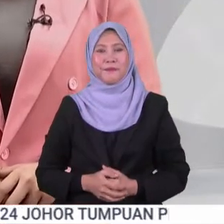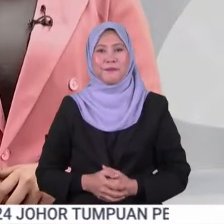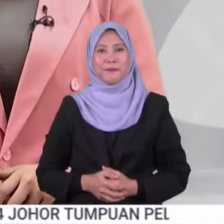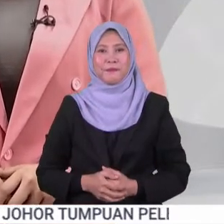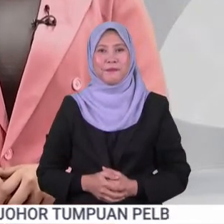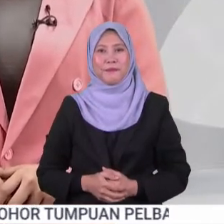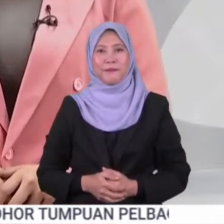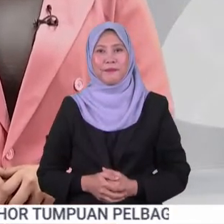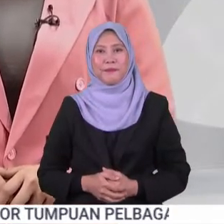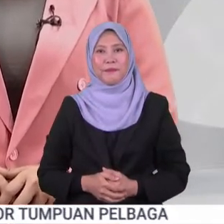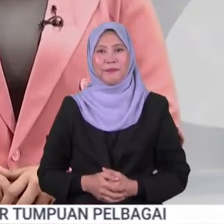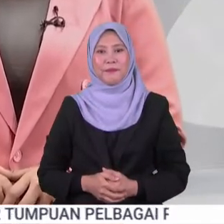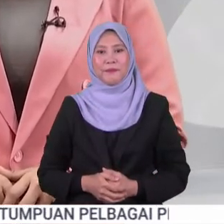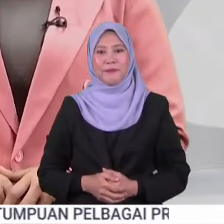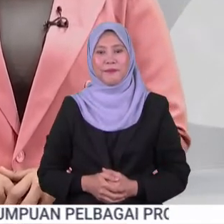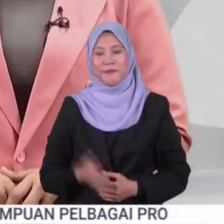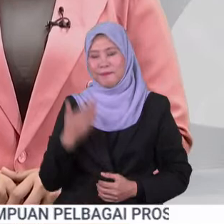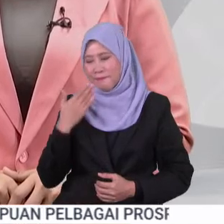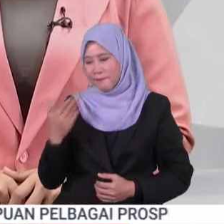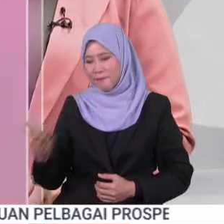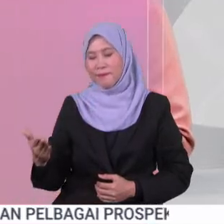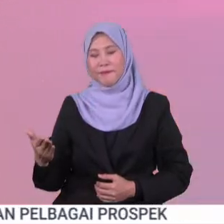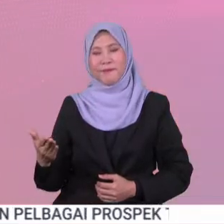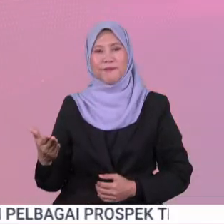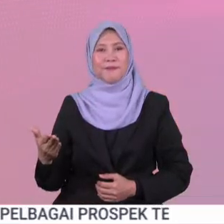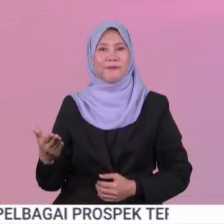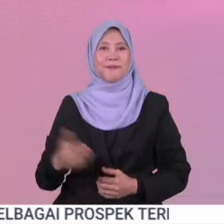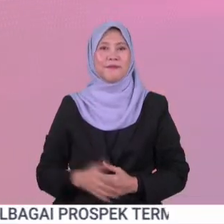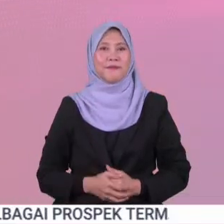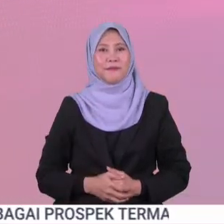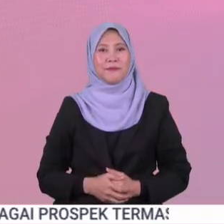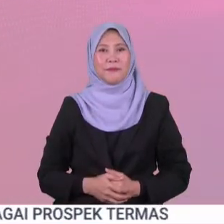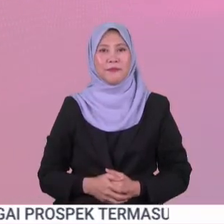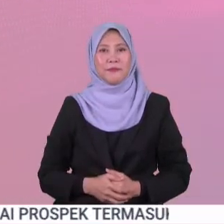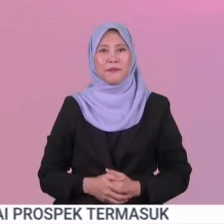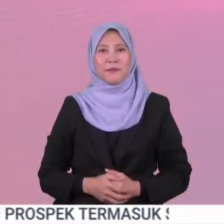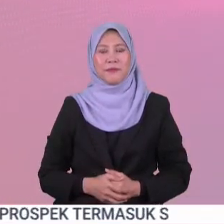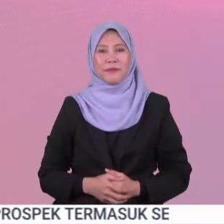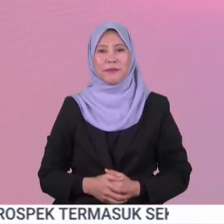wilayah. Zatul Hikmah, terima kasih atas perincian itu.